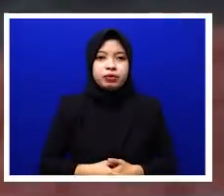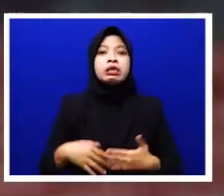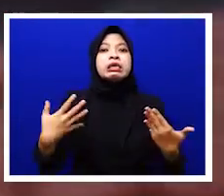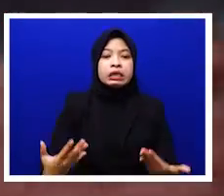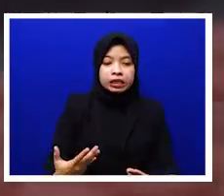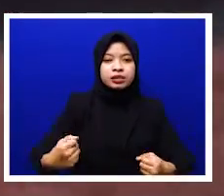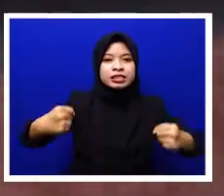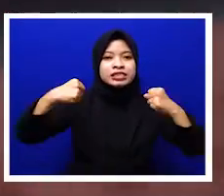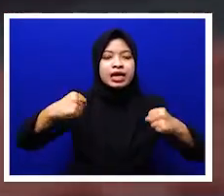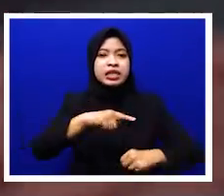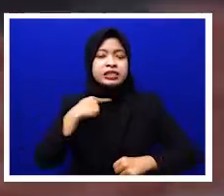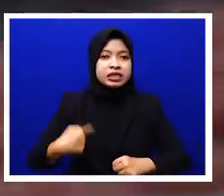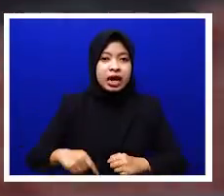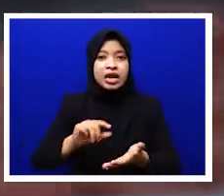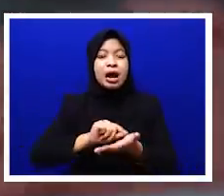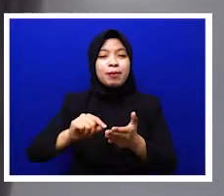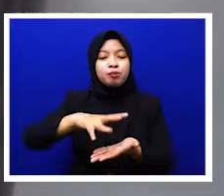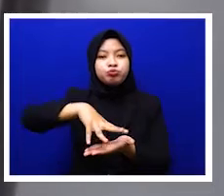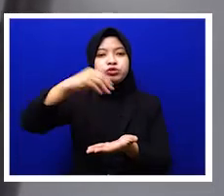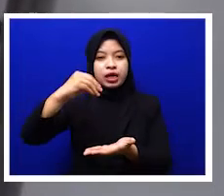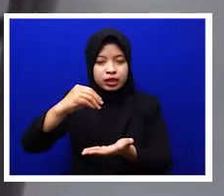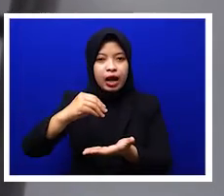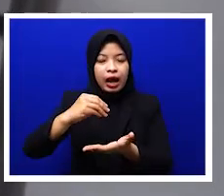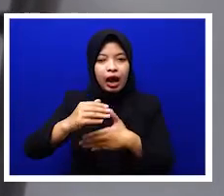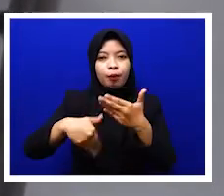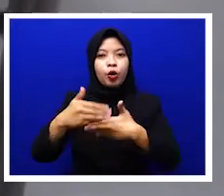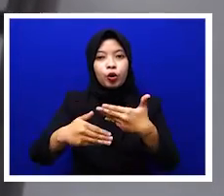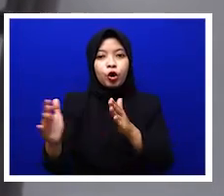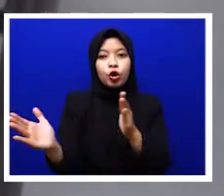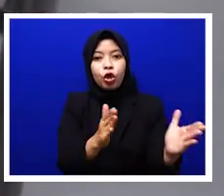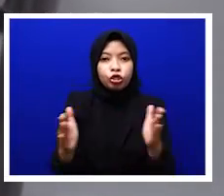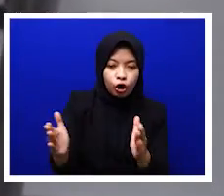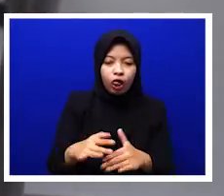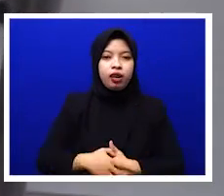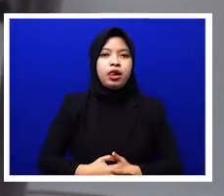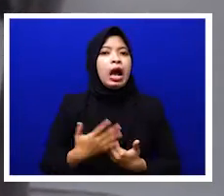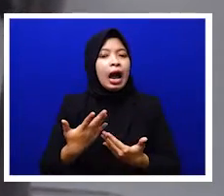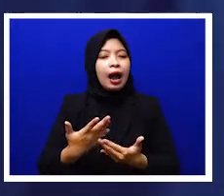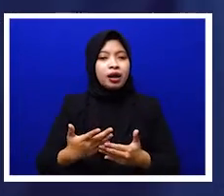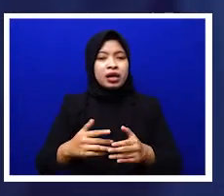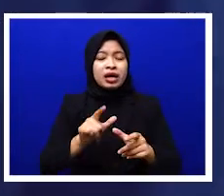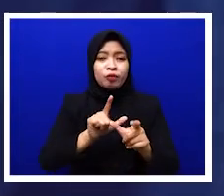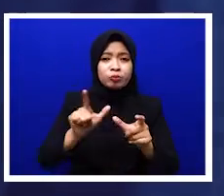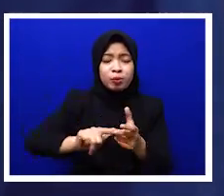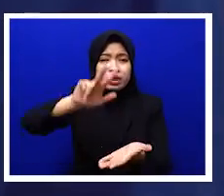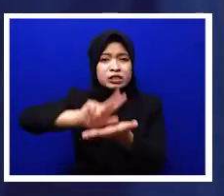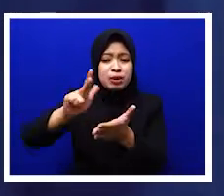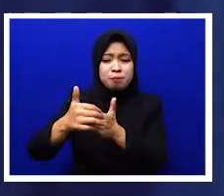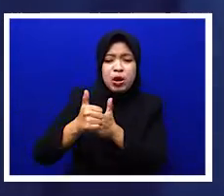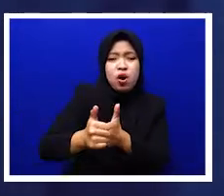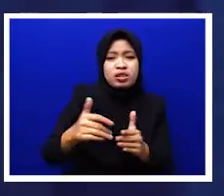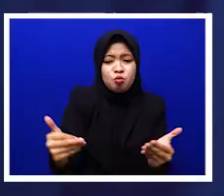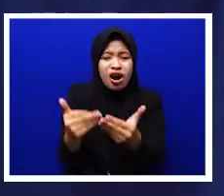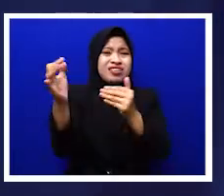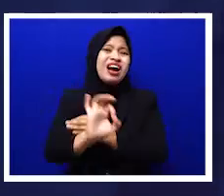otoritas kesehatan Beijing bernama Beijing Center for Disease Prevention and Control, pada situs resminya juga tidak ditemukan pedoman yang